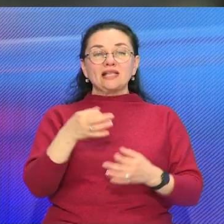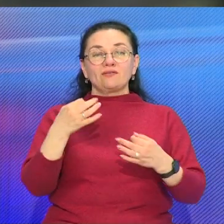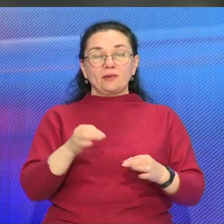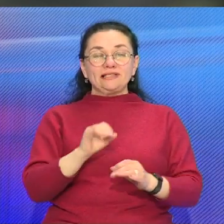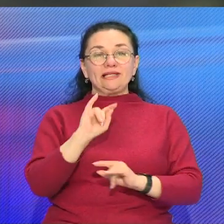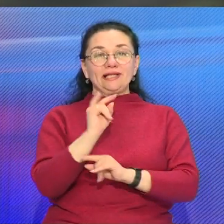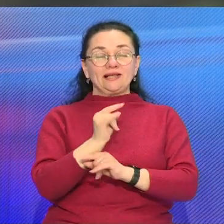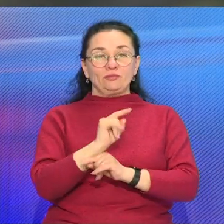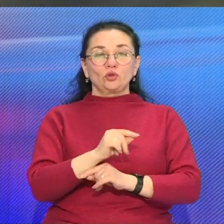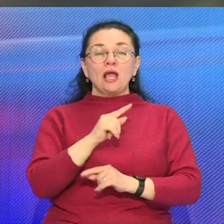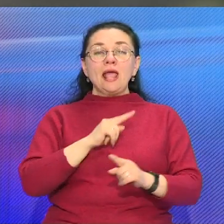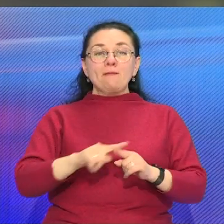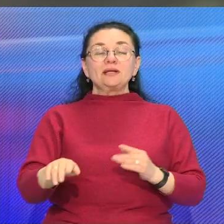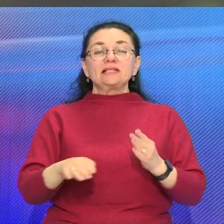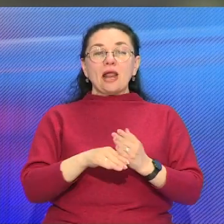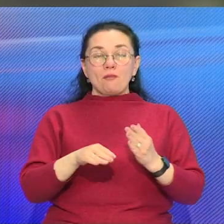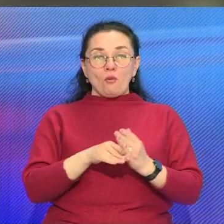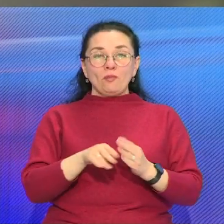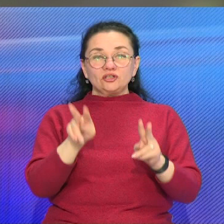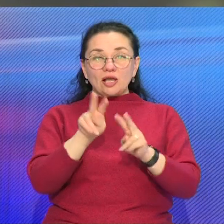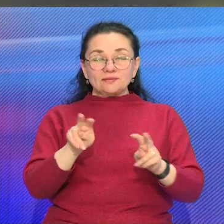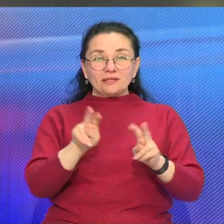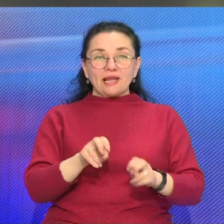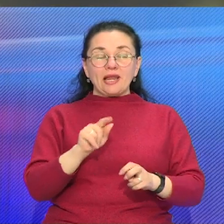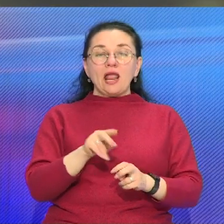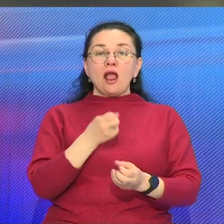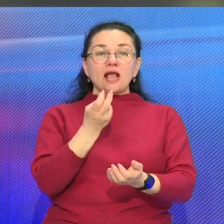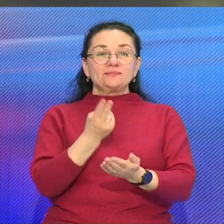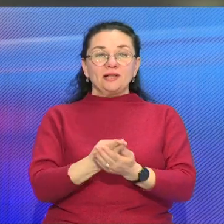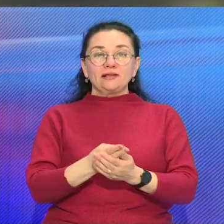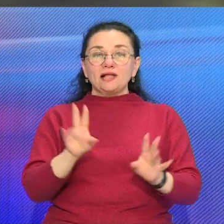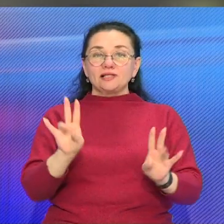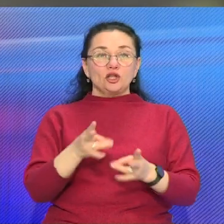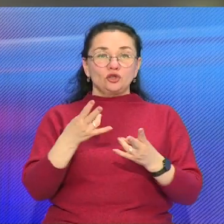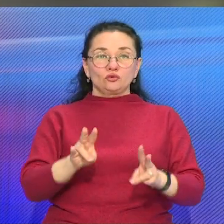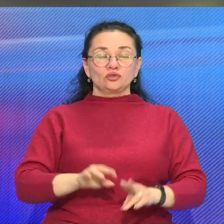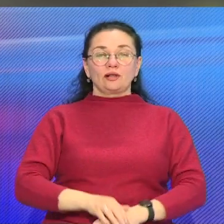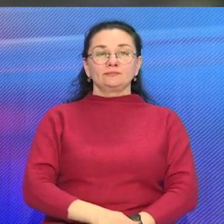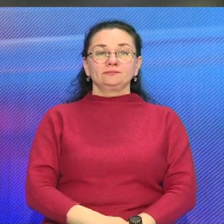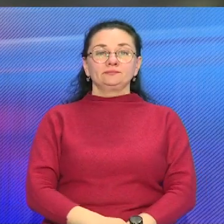Бригада худкой допомоги оглядела девчонку, шпитализация ее не спотребилась.